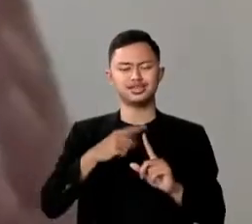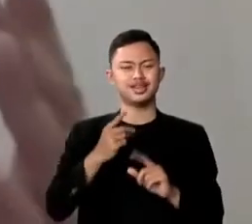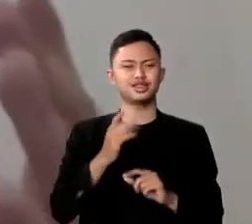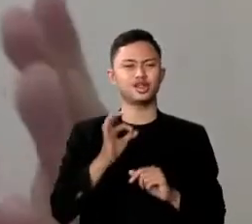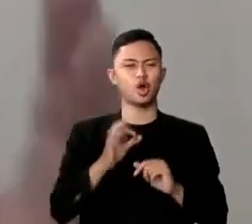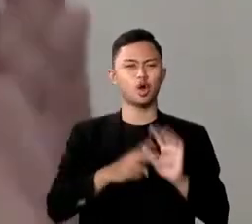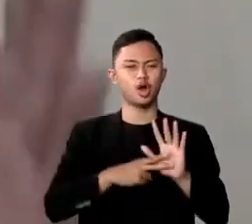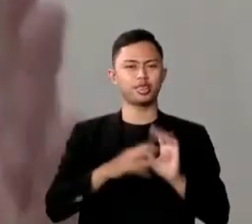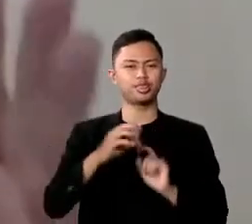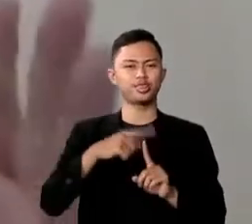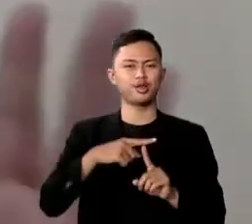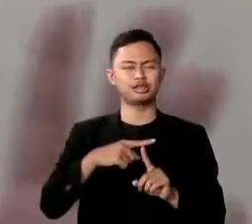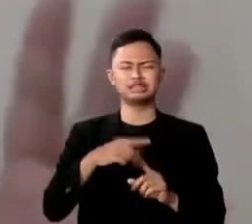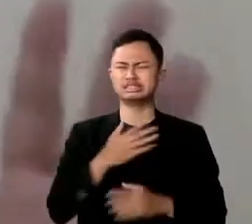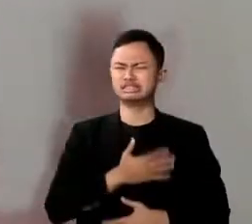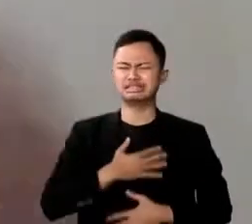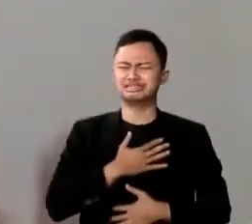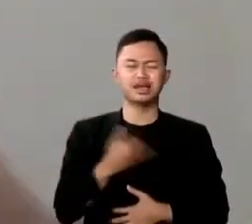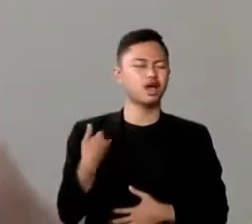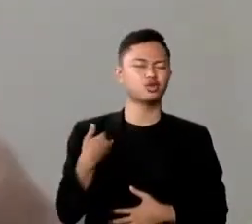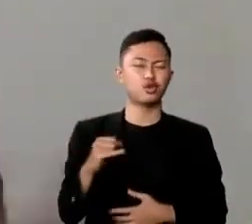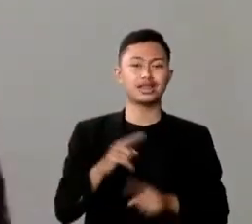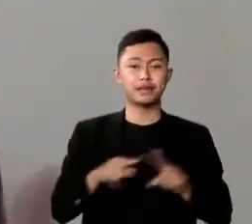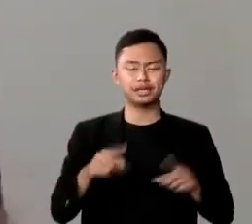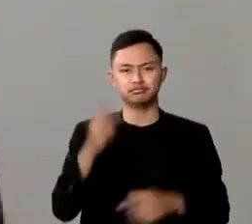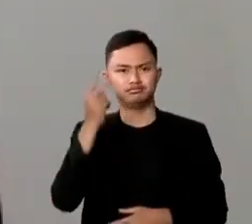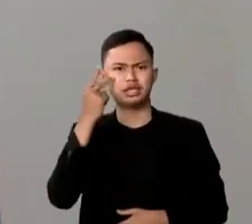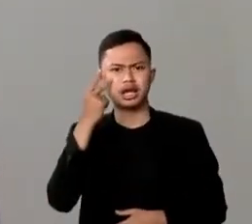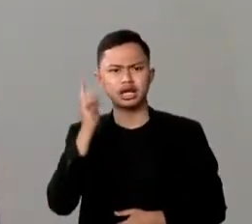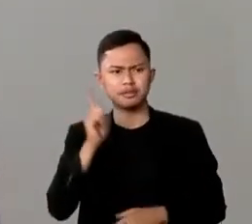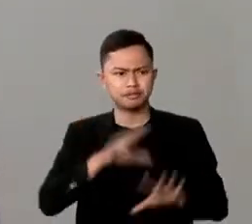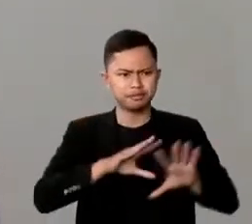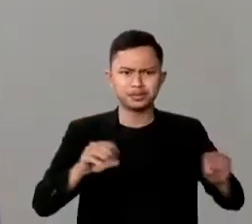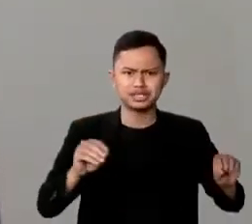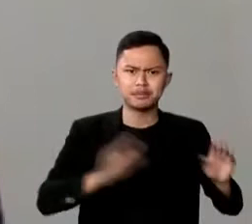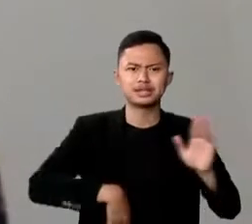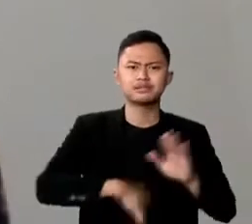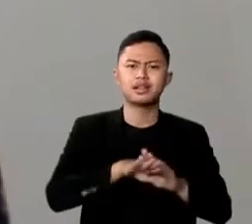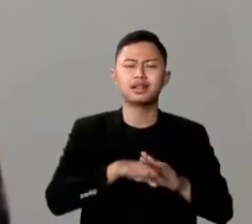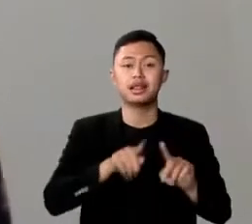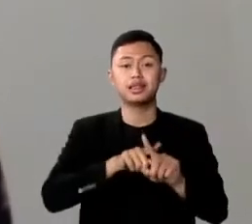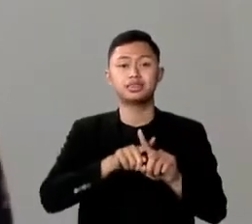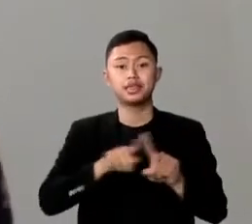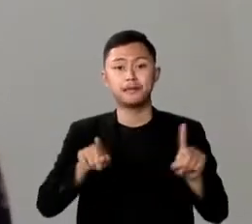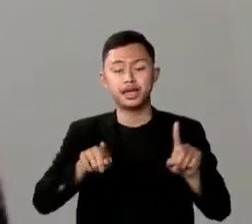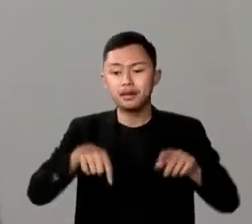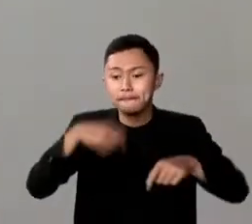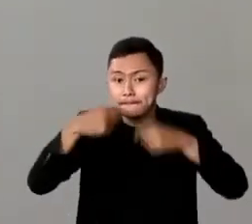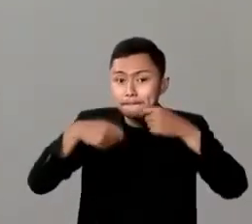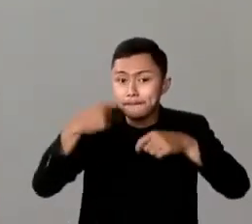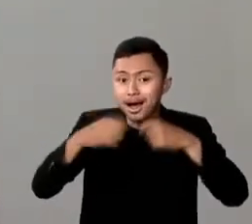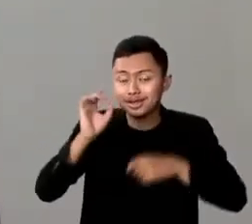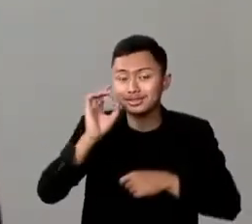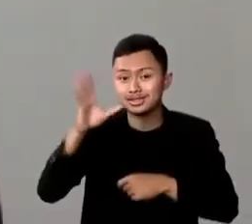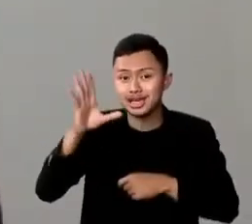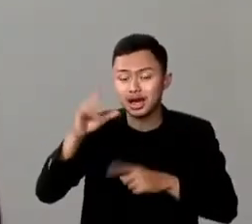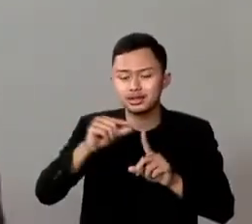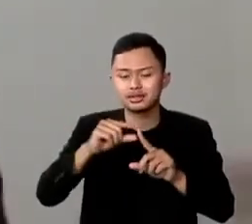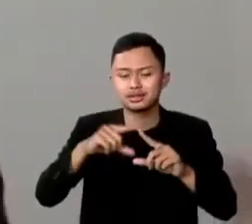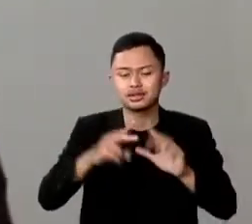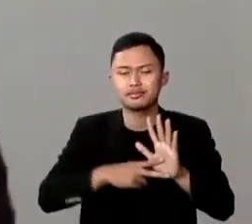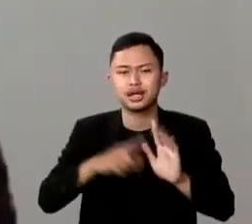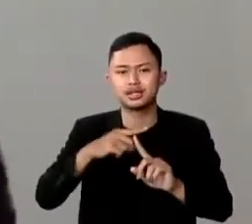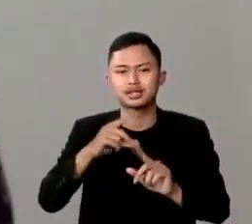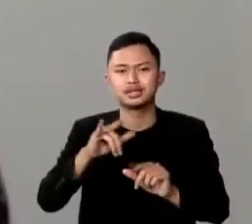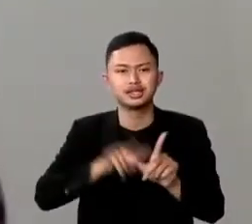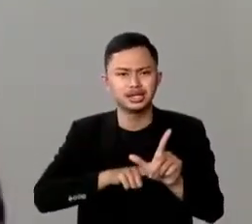nyamannya tepi pakai demi menjaga agar tetap sehat biar tetap bisa bekerja tapi pada saat makan siang misalnya di pantry